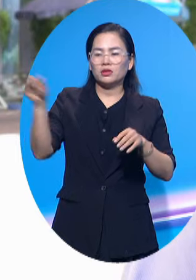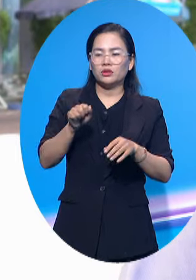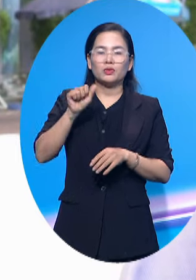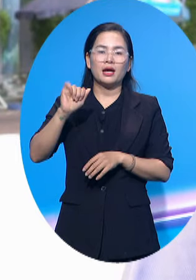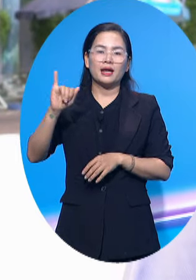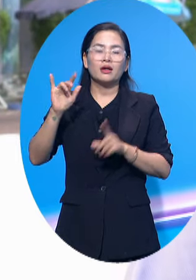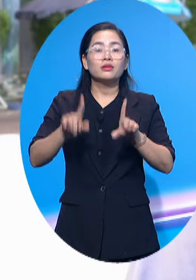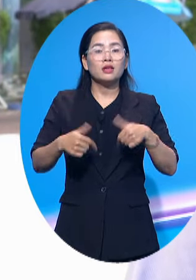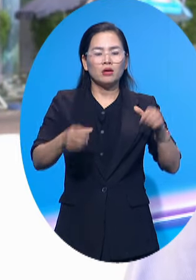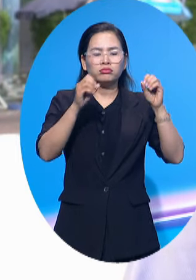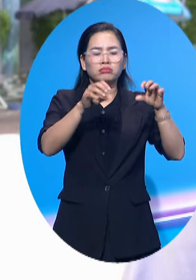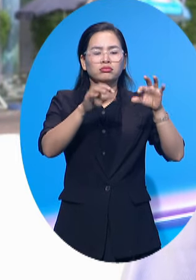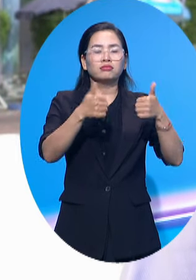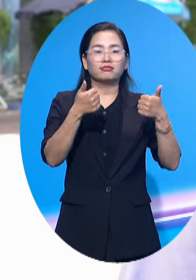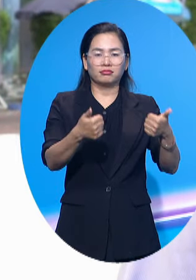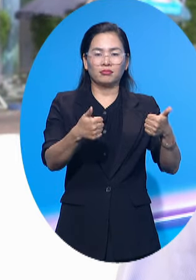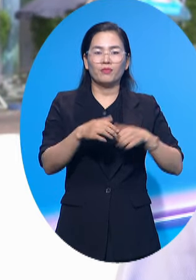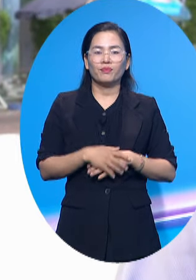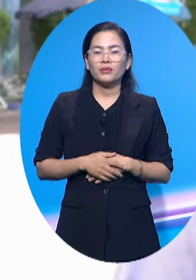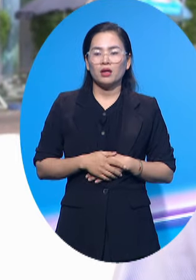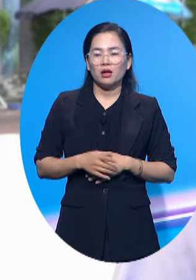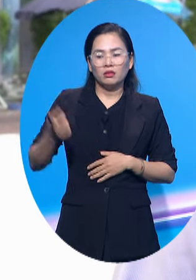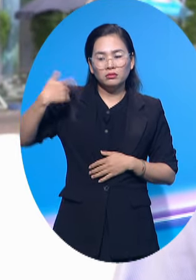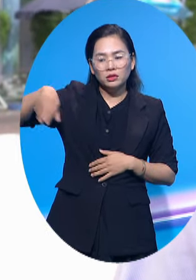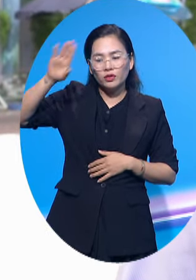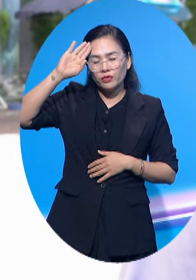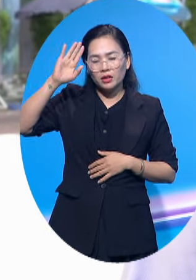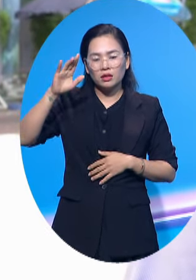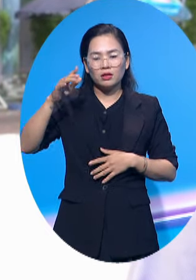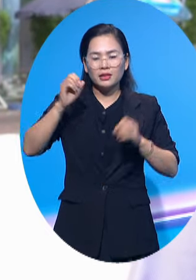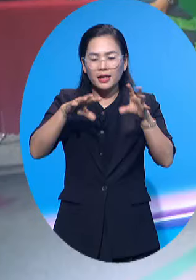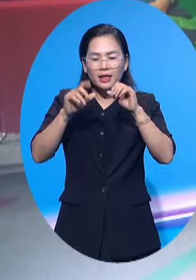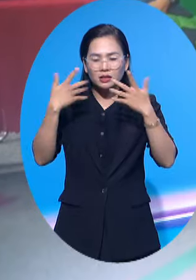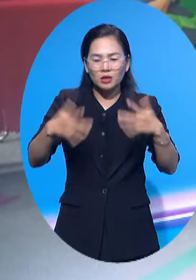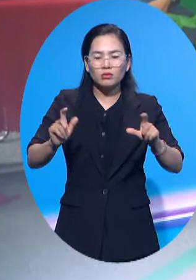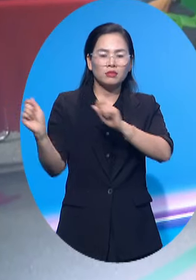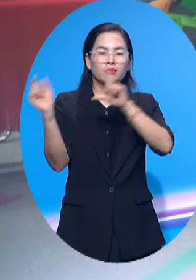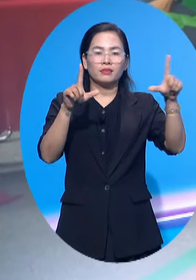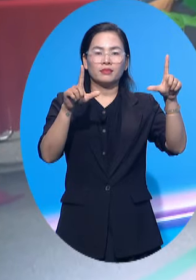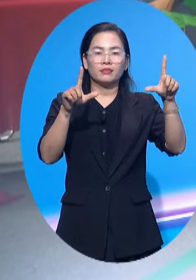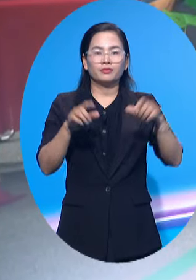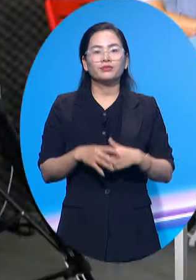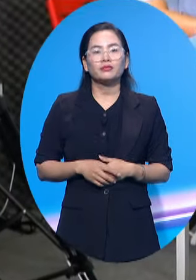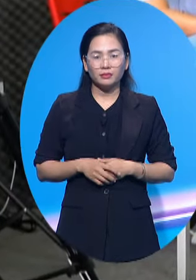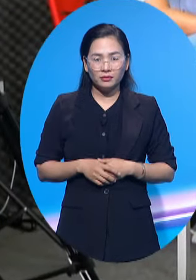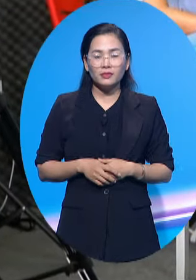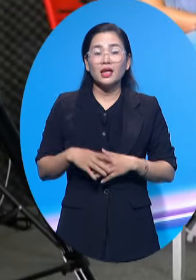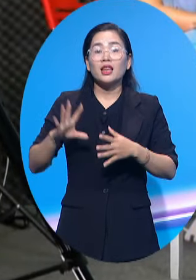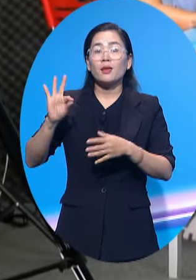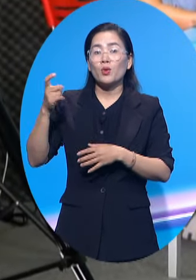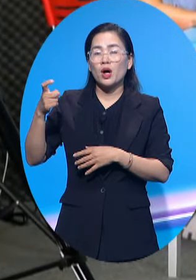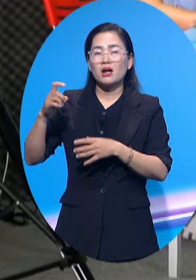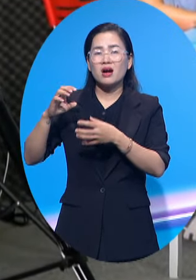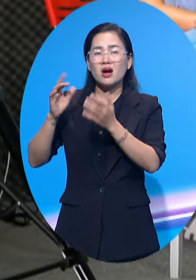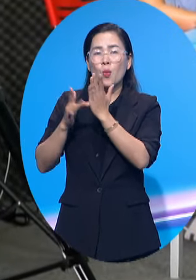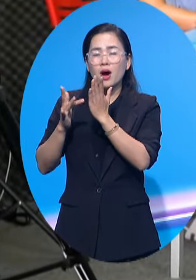nhân tạo, và chúng tôi sẽ đưa những cái bài giảng của thầy cô lên hệ thống LMS trong thời gian sắp tới. Tập đoàn Khoa học Công nghệ Bách Khoa tự